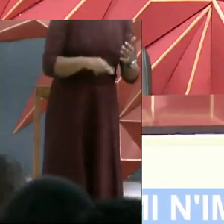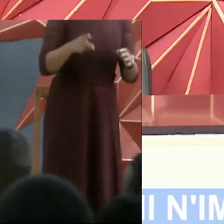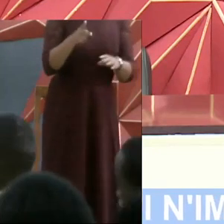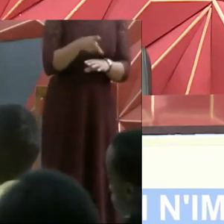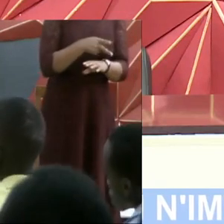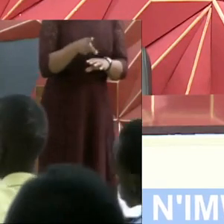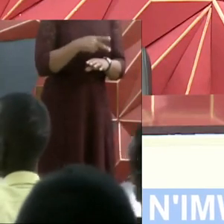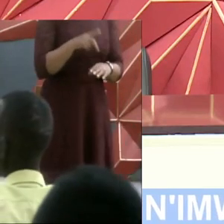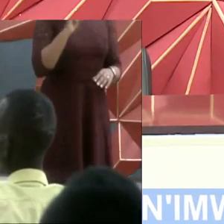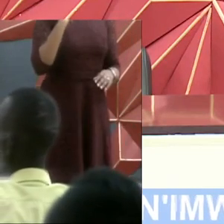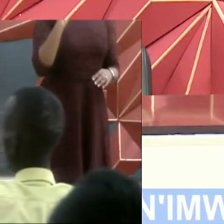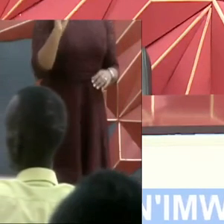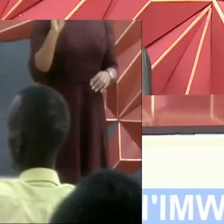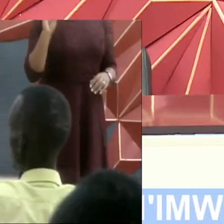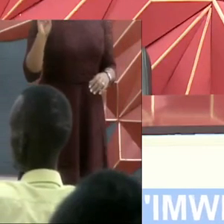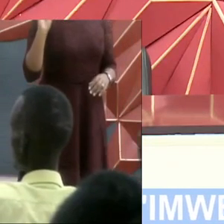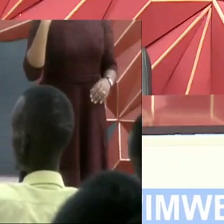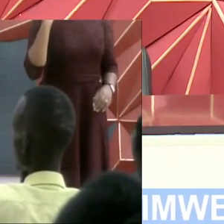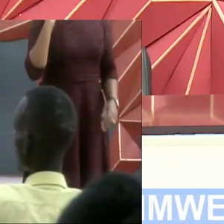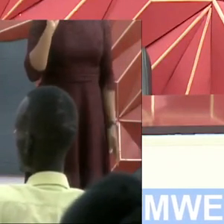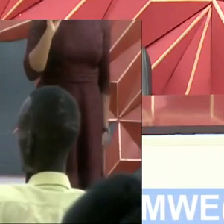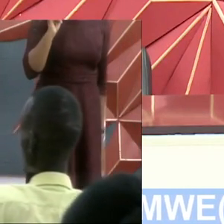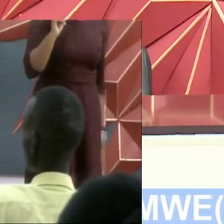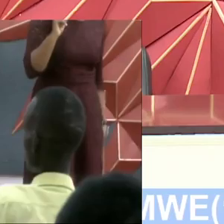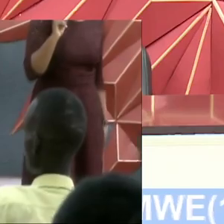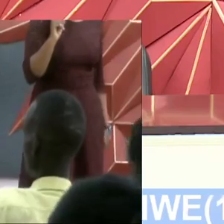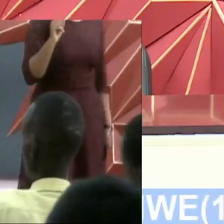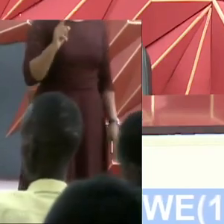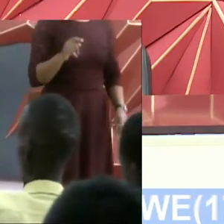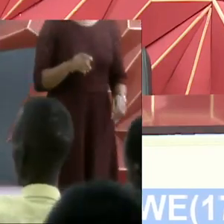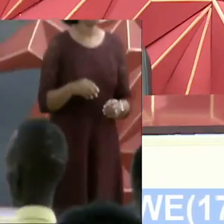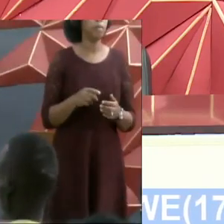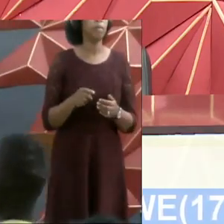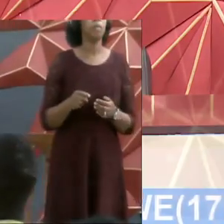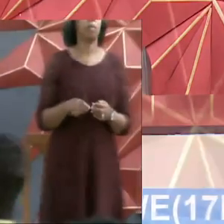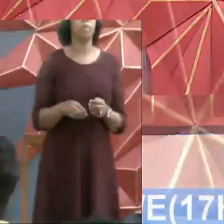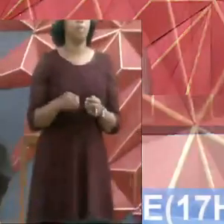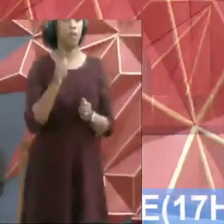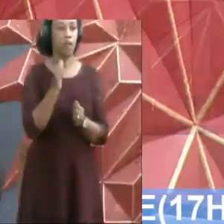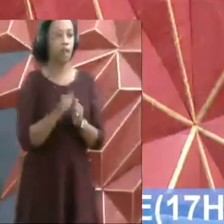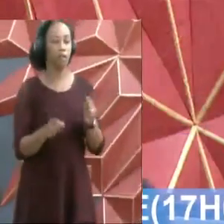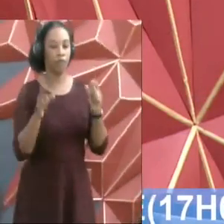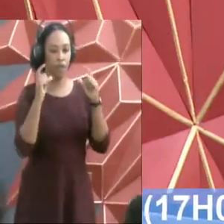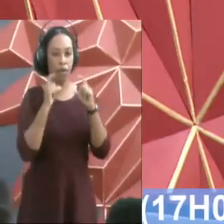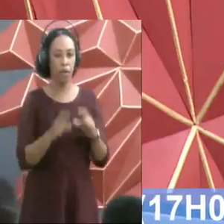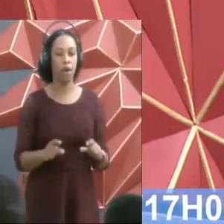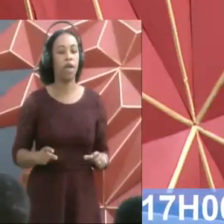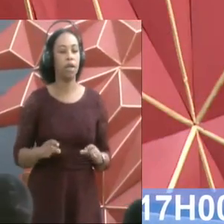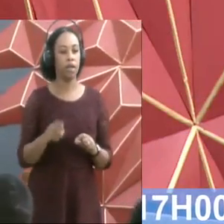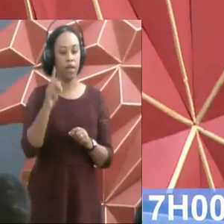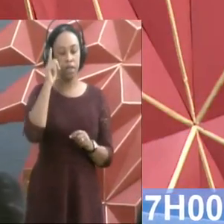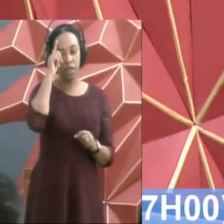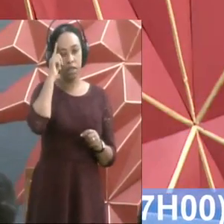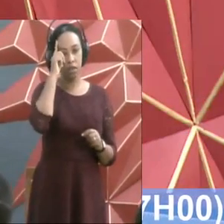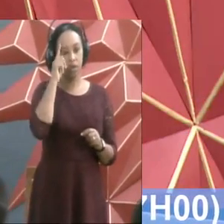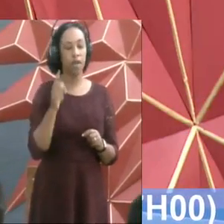131 pour commencer. Atekereza yuko icyamuzinduye ari ukugira ngo yumve ijambo ry'Imana